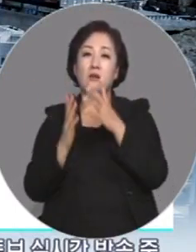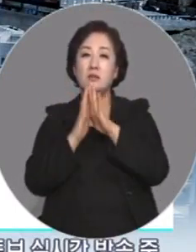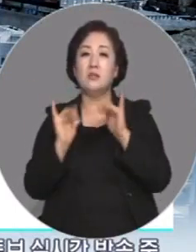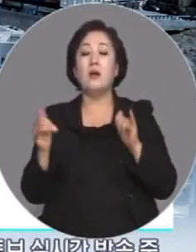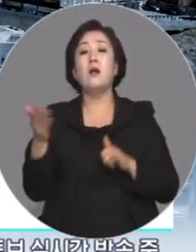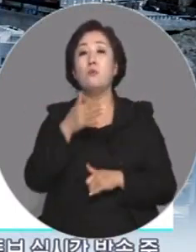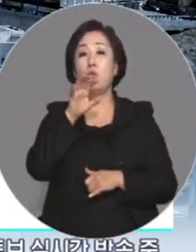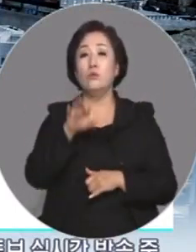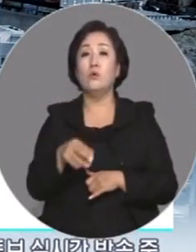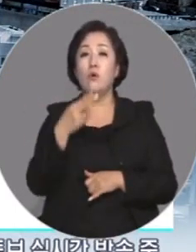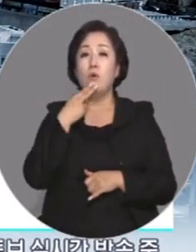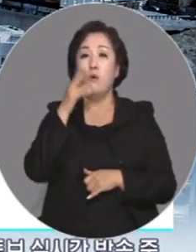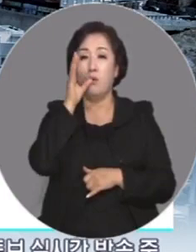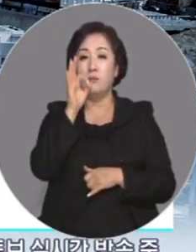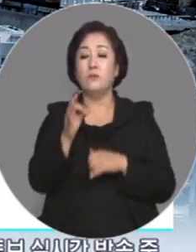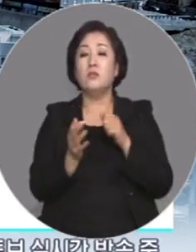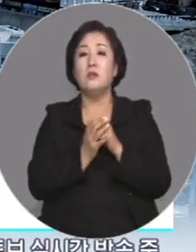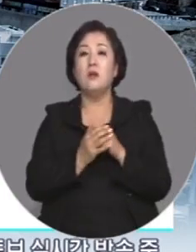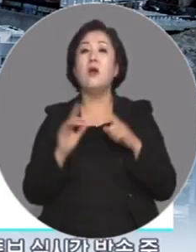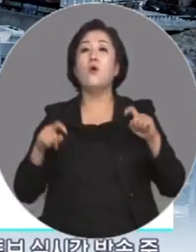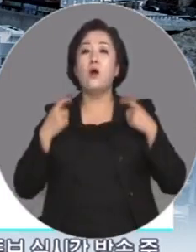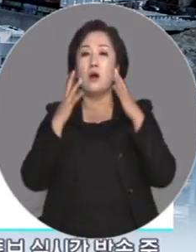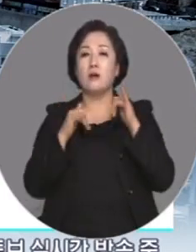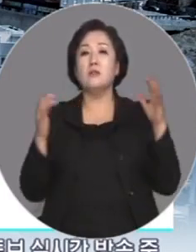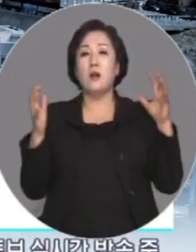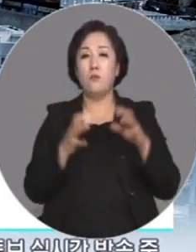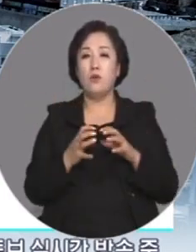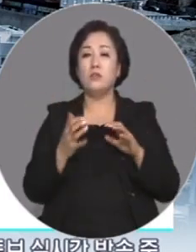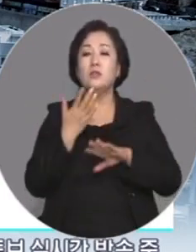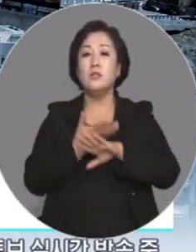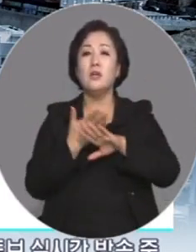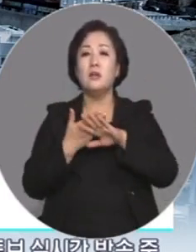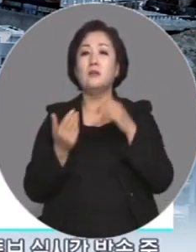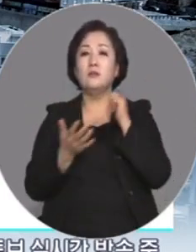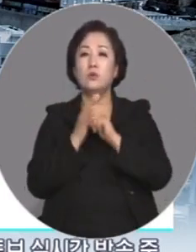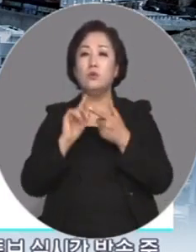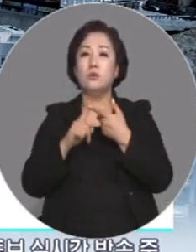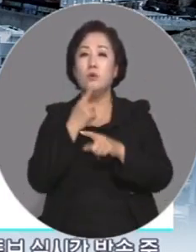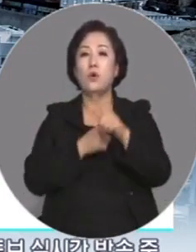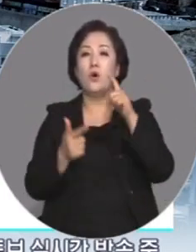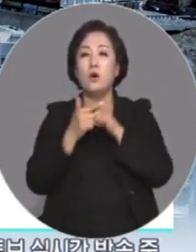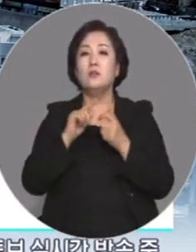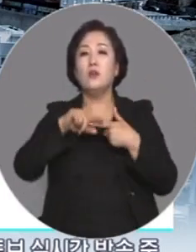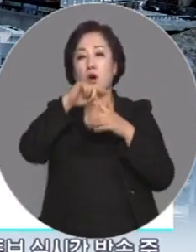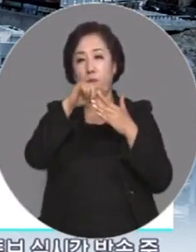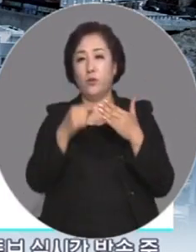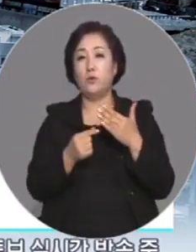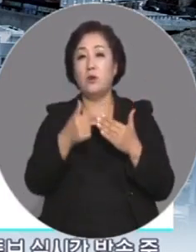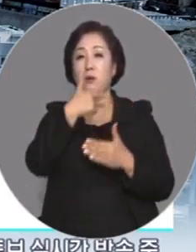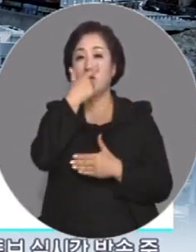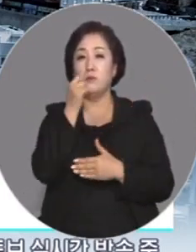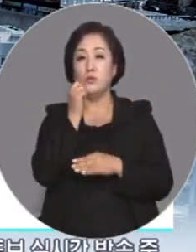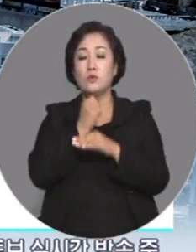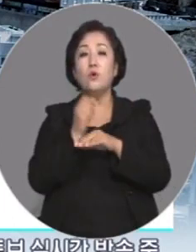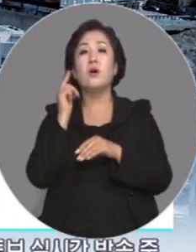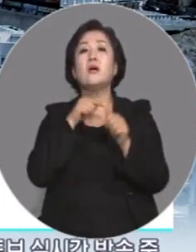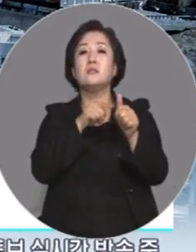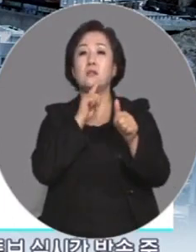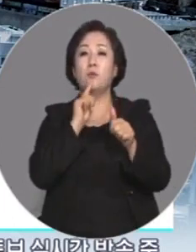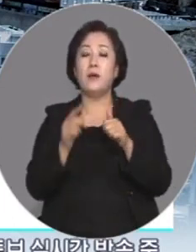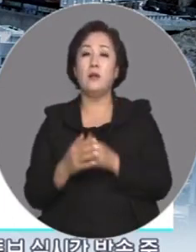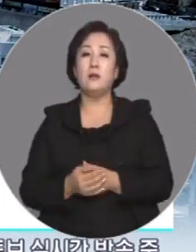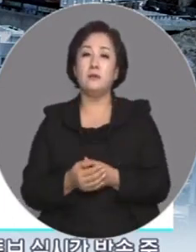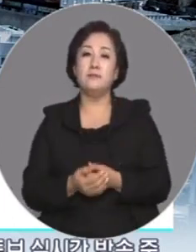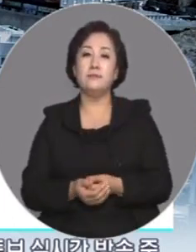사람 구경하기가 힘듭니다. 관광객을 불러 모을 수 있는 체류형 관광 인프라나 프로그램이 부족하다는 지적입니다.